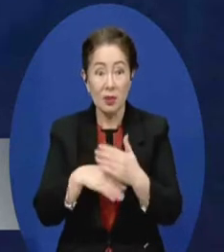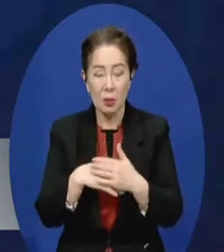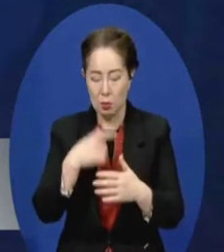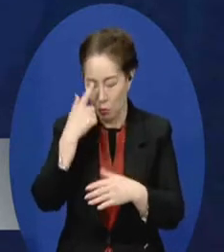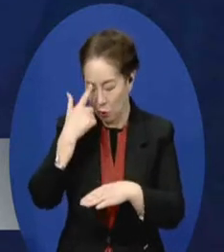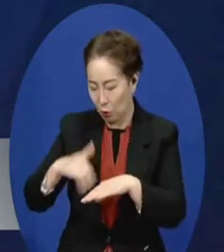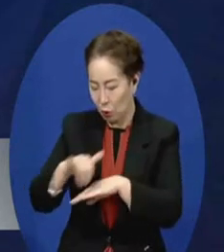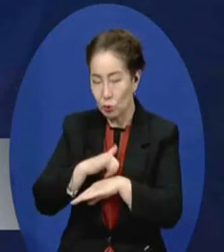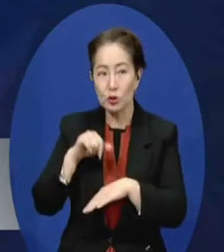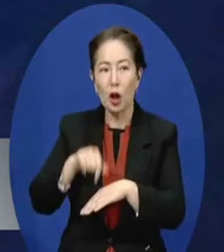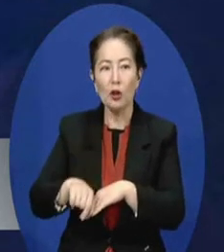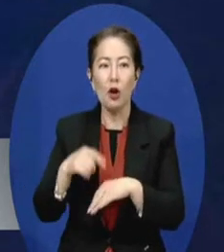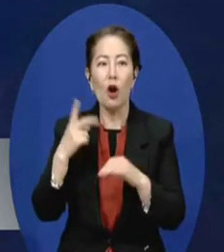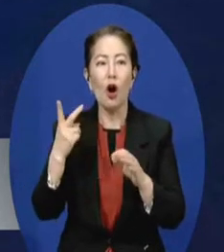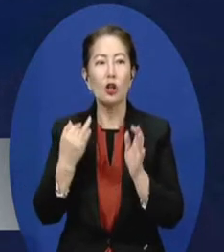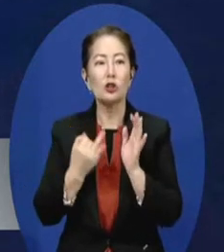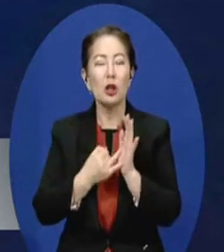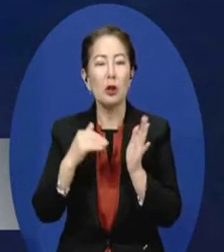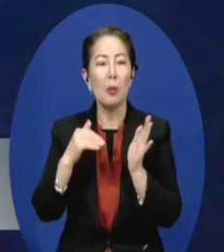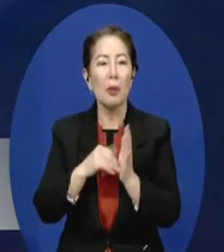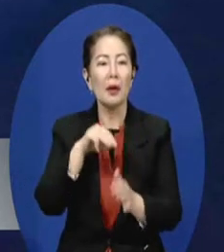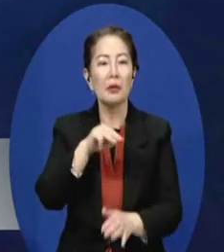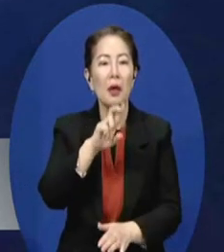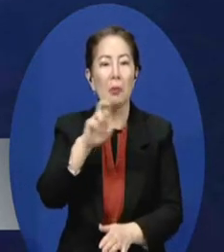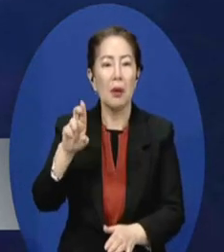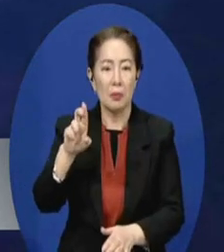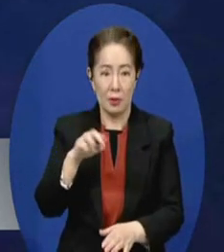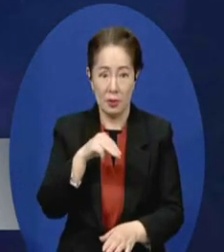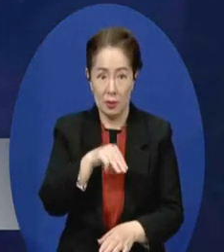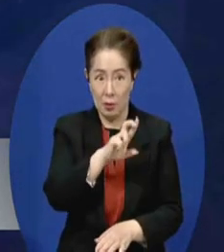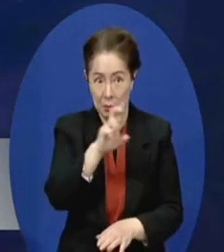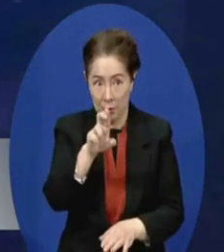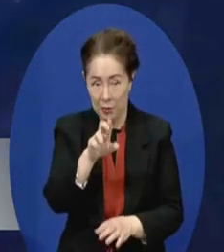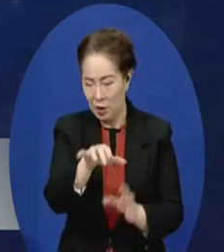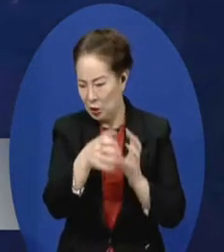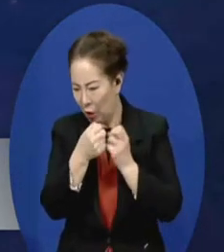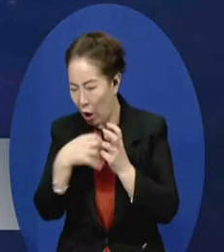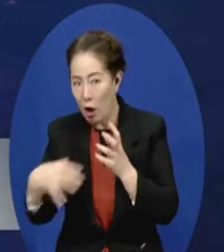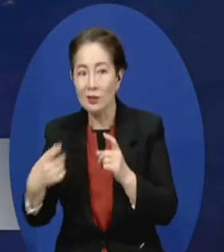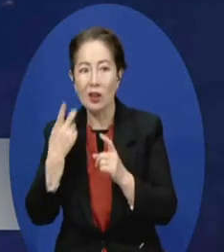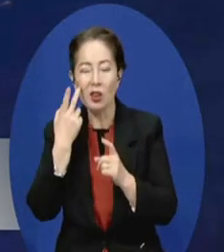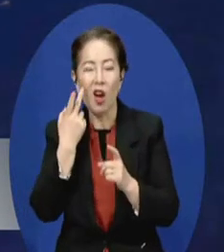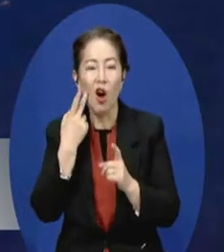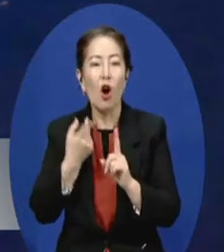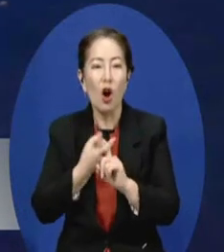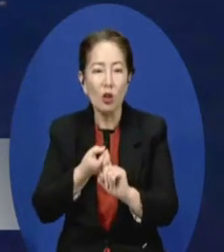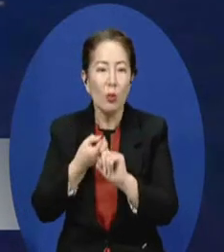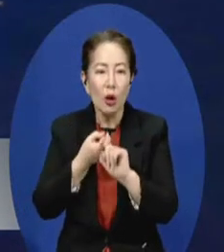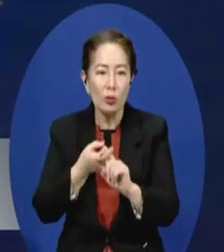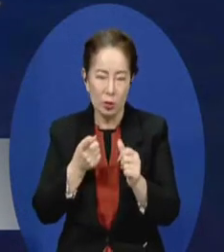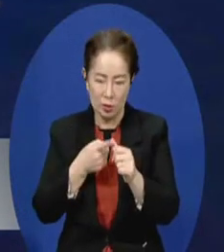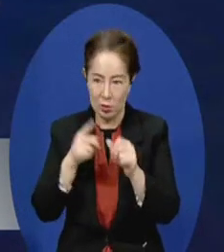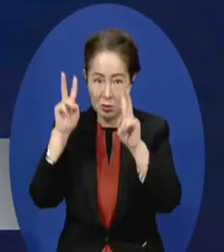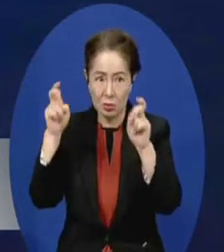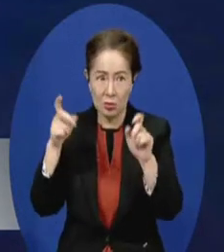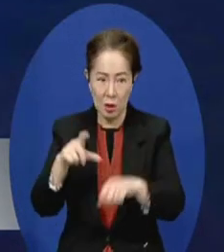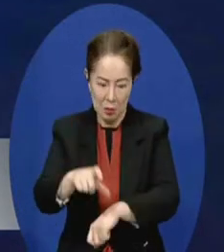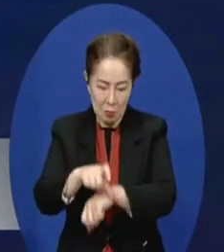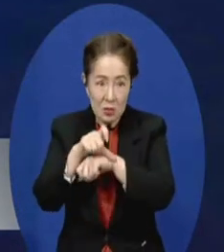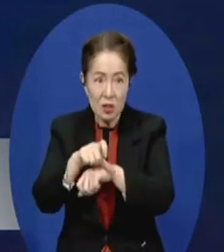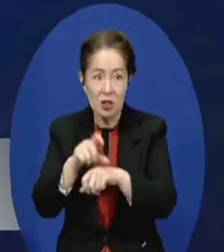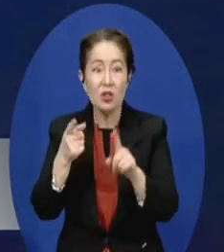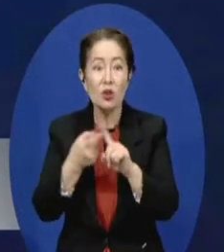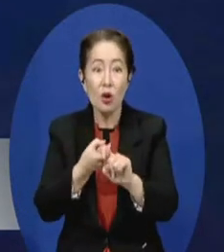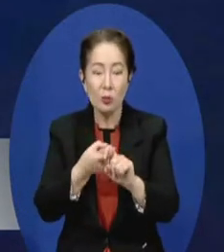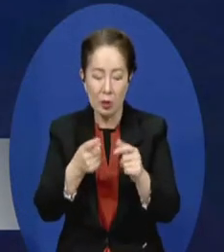За харин манай улсад 27,000 гаруй төрийн бус байгууллага бүртгэлтэй. Тэдний ихэнх нь холбоо гэсэн статустай байгаагаас мэрэгжлийн гэсэн